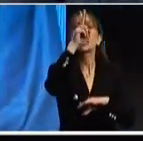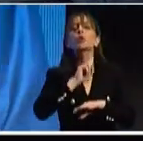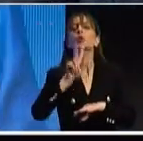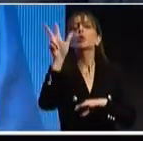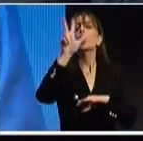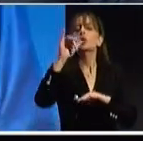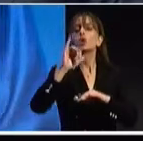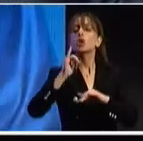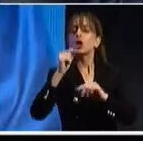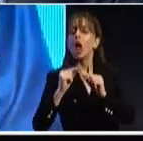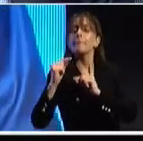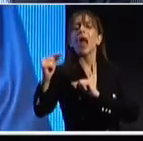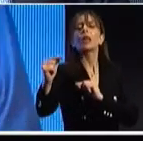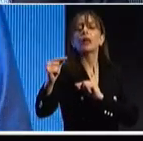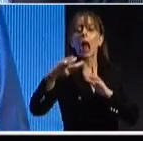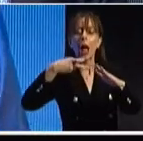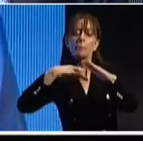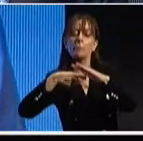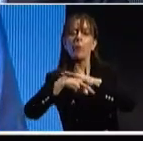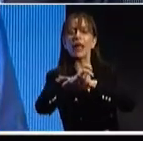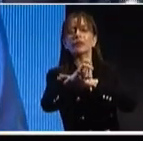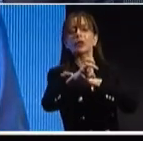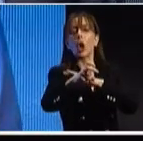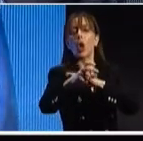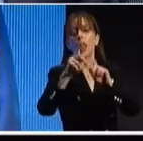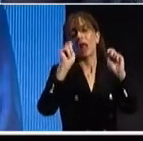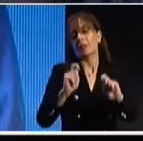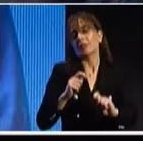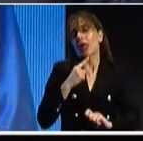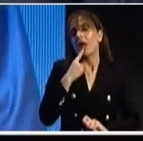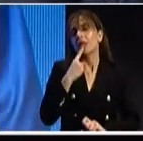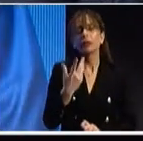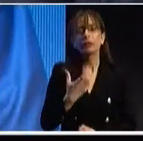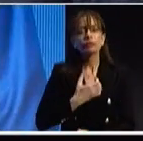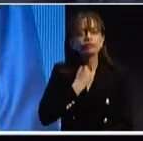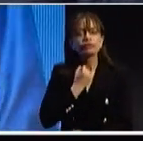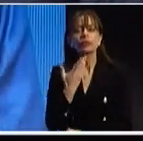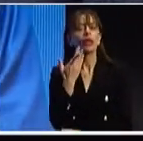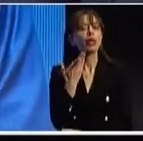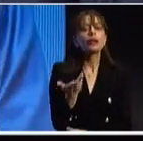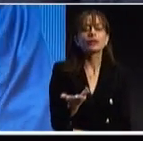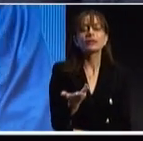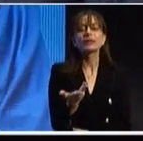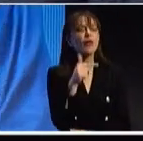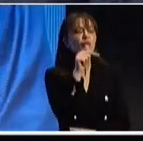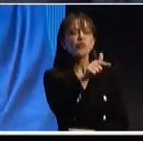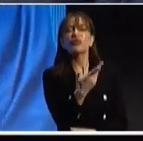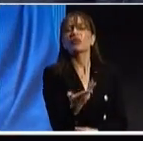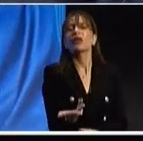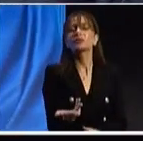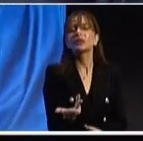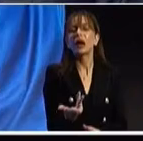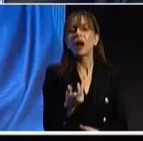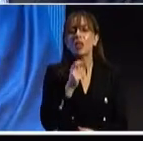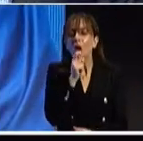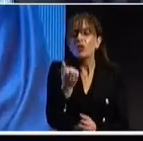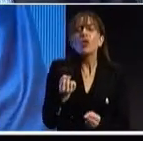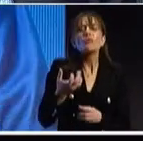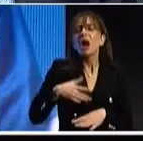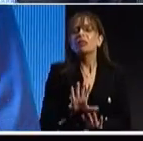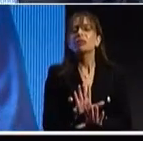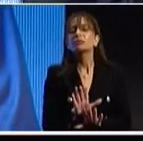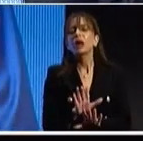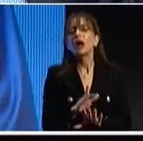kilometre metro yapacağız dediler. Ama maalesef her işte olduğu gibi burada da sözlerini tutmadılar.